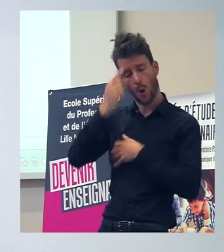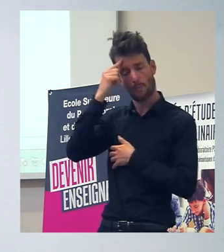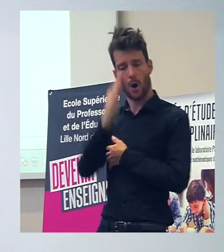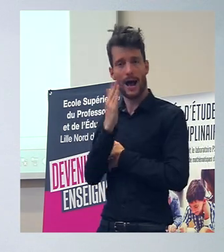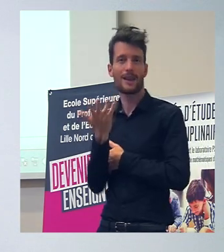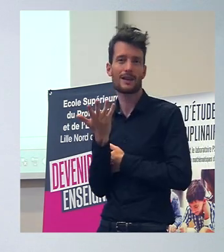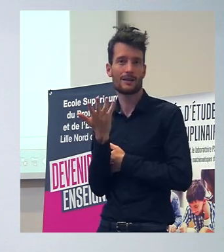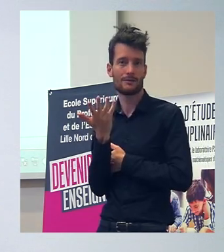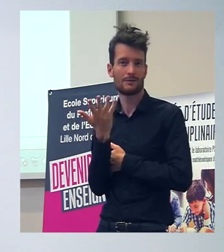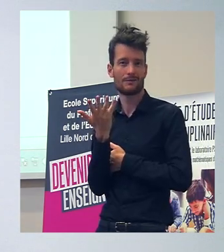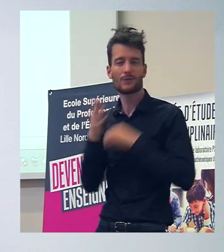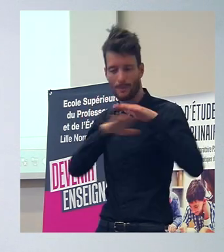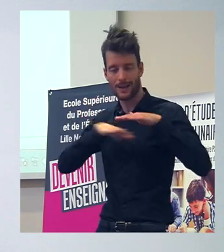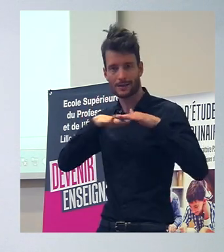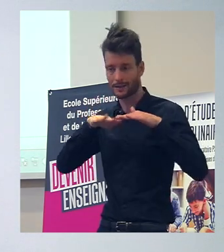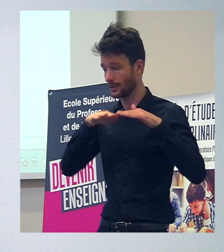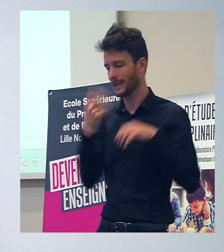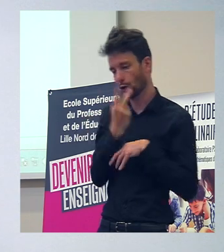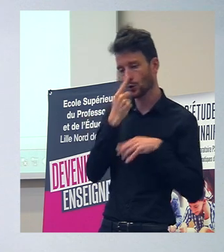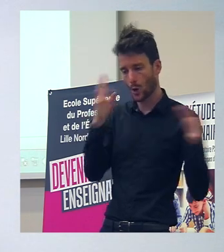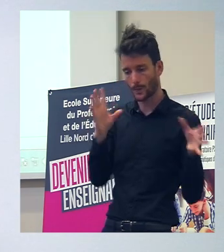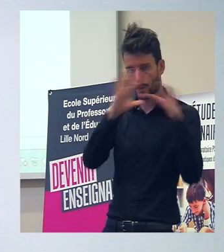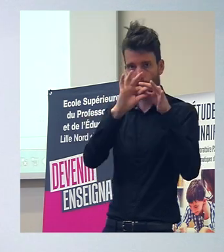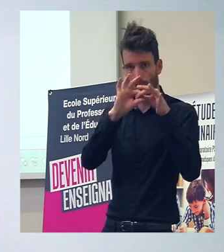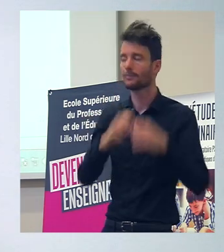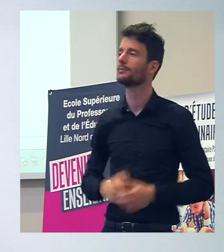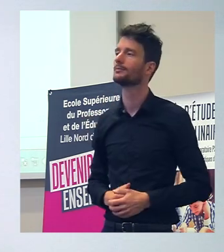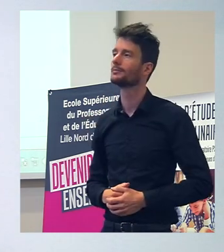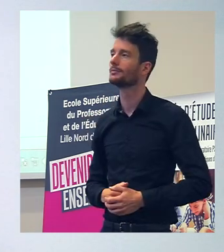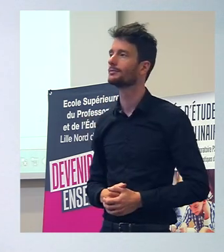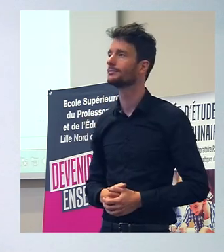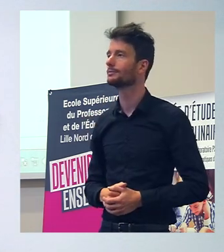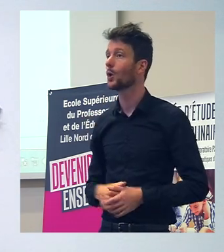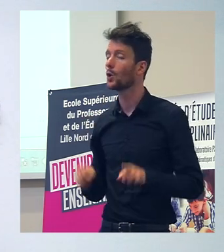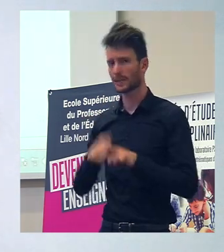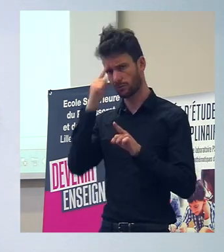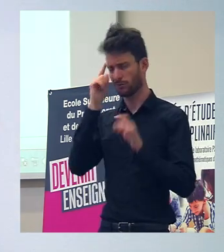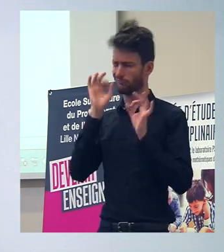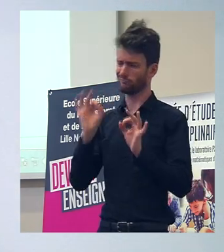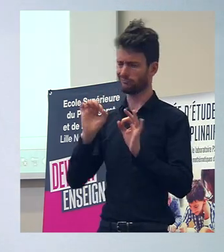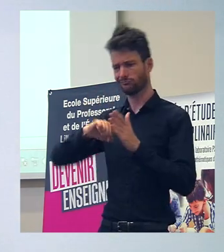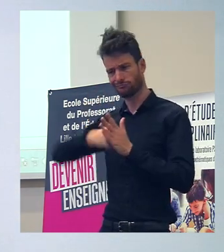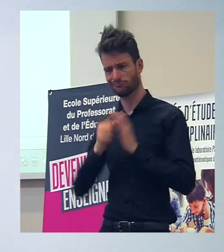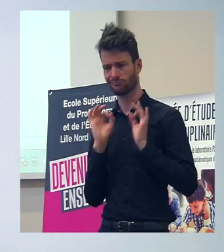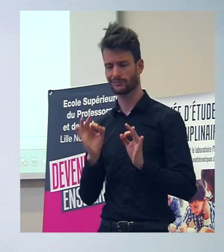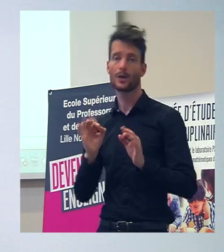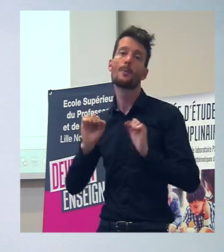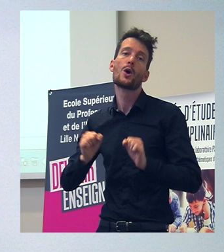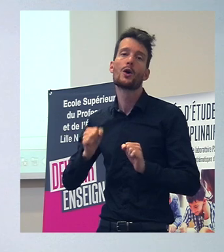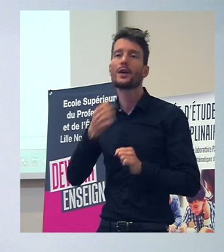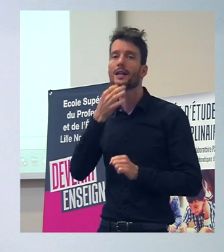fond. Donc, on peut associer les deux. On peut aussi, pour être tout à fait rigoureux sur le plan scientifique, parler de